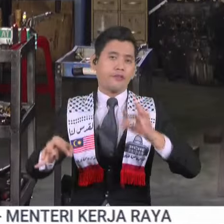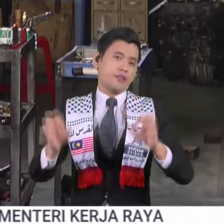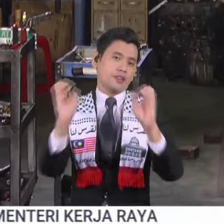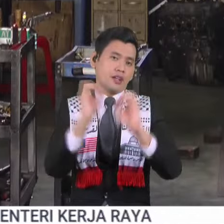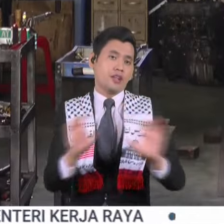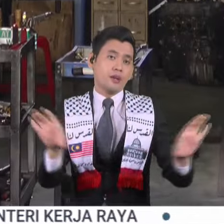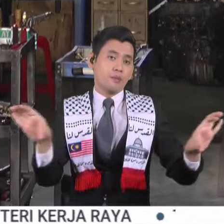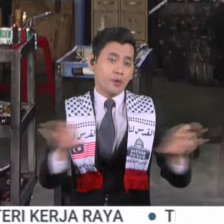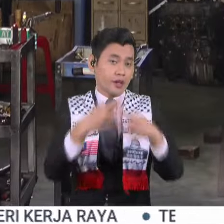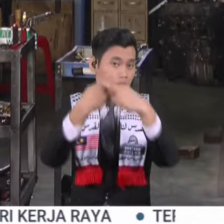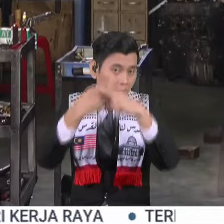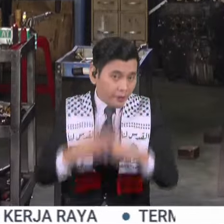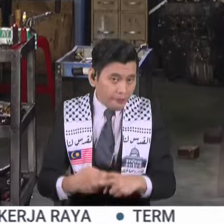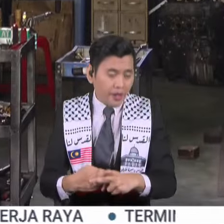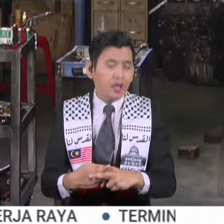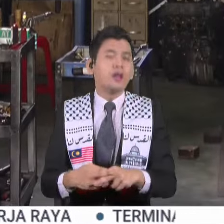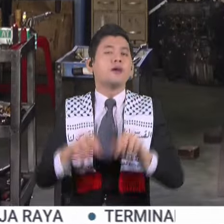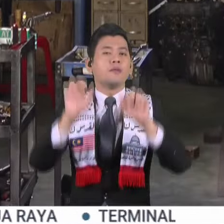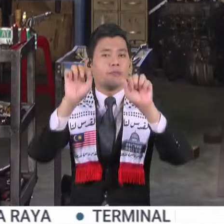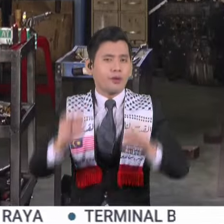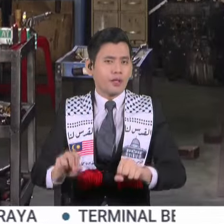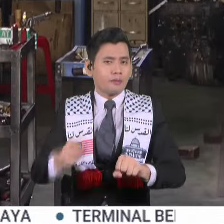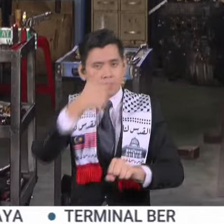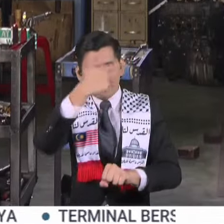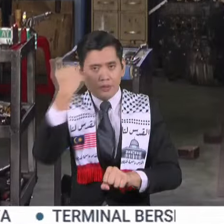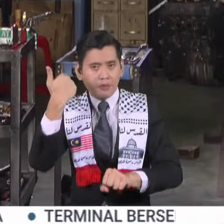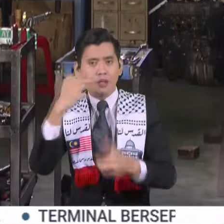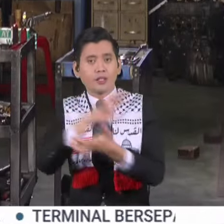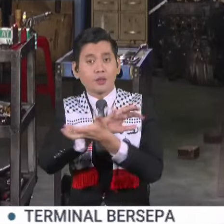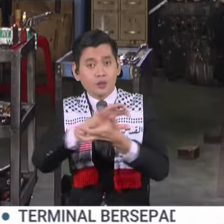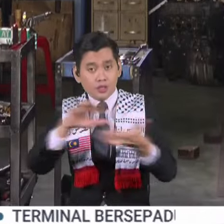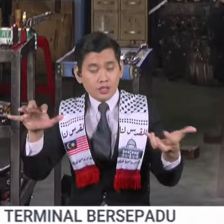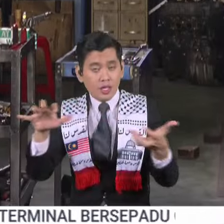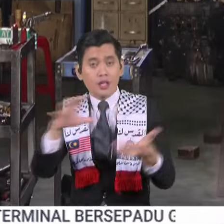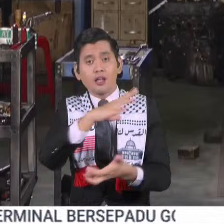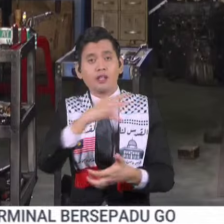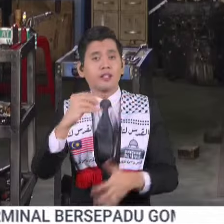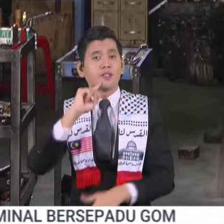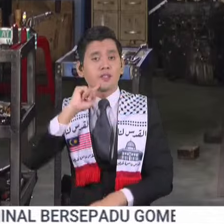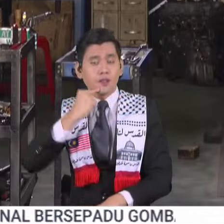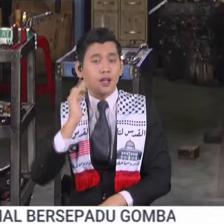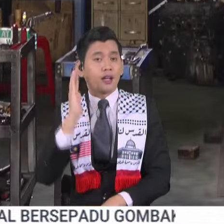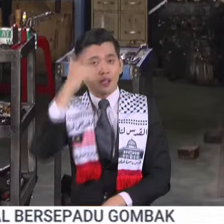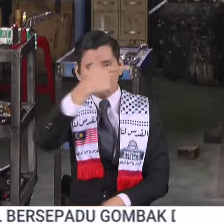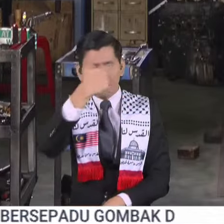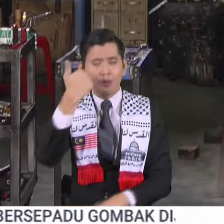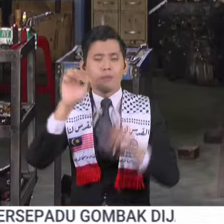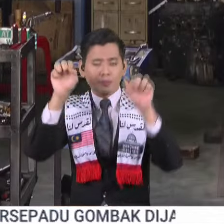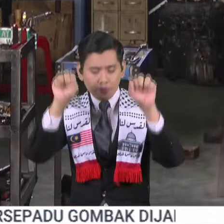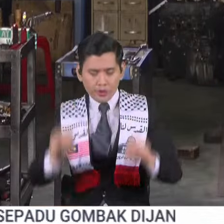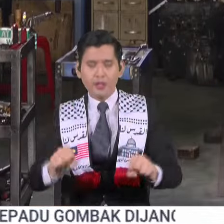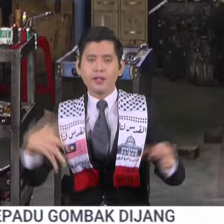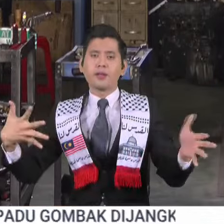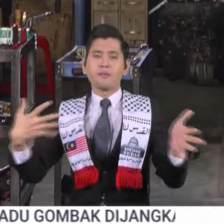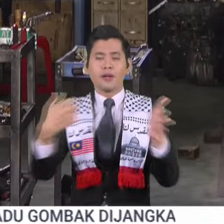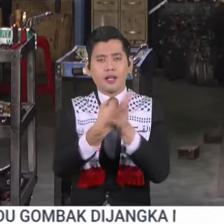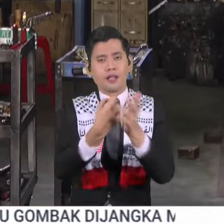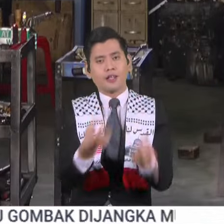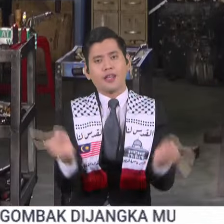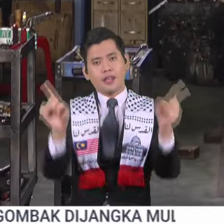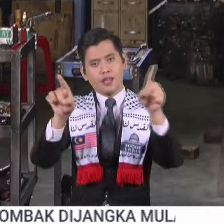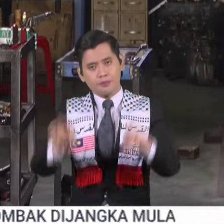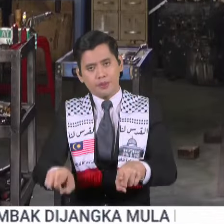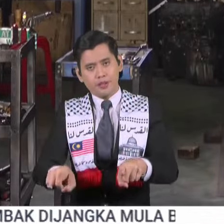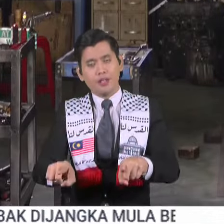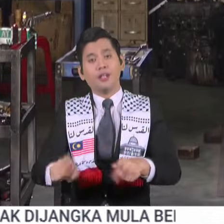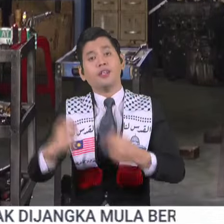akan menyebabkan perjalanan anda terbantut atau lebih serius akan mengakibatkan kemalangan jalan raya.